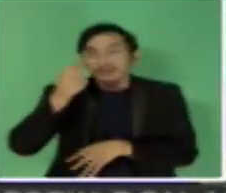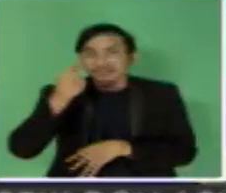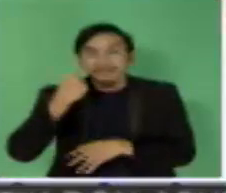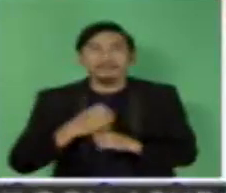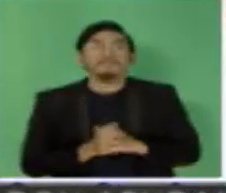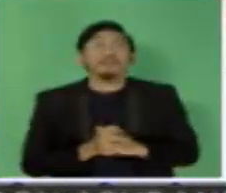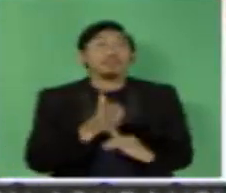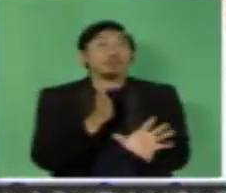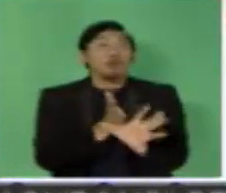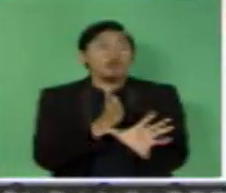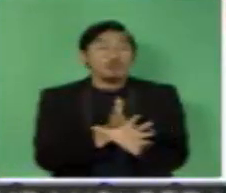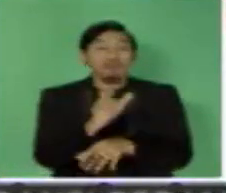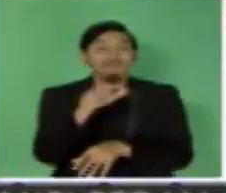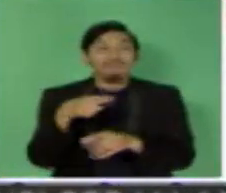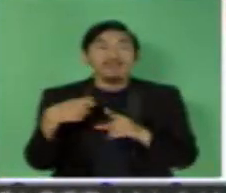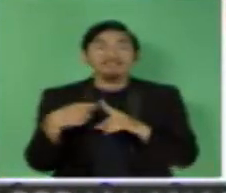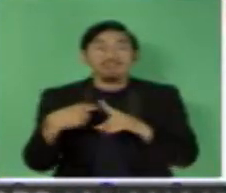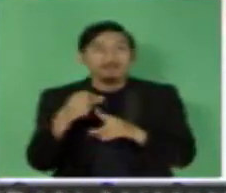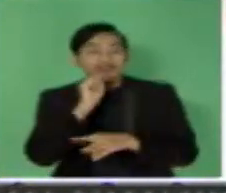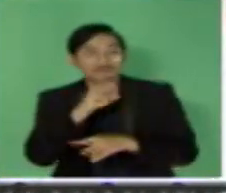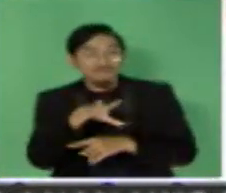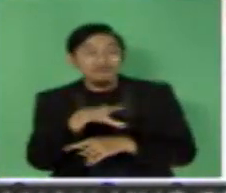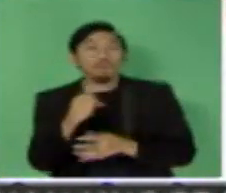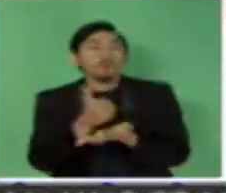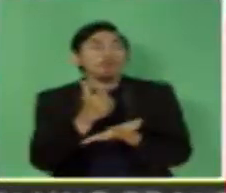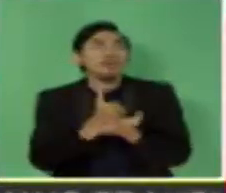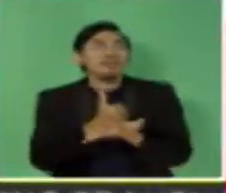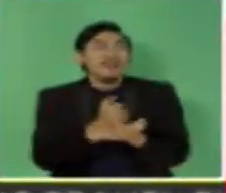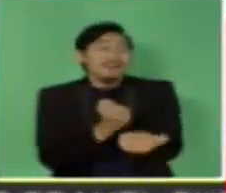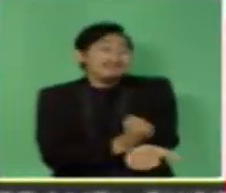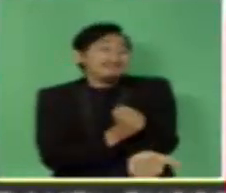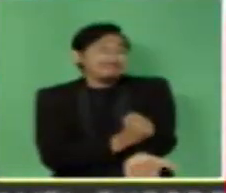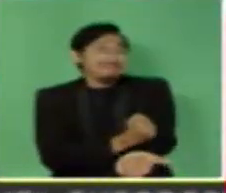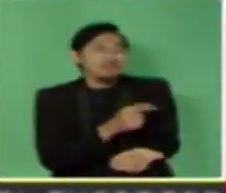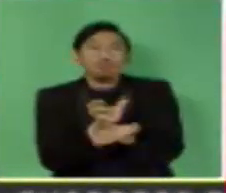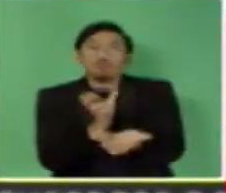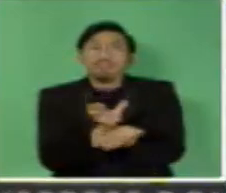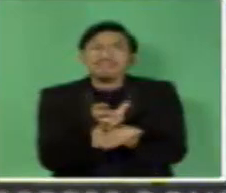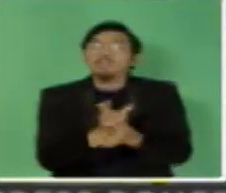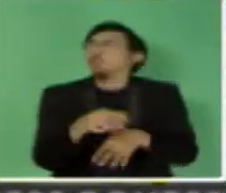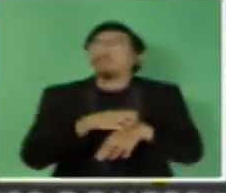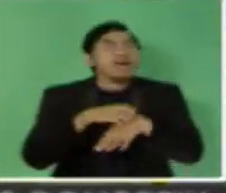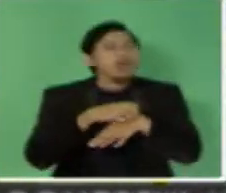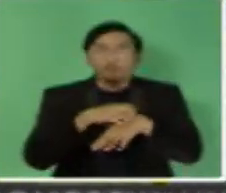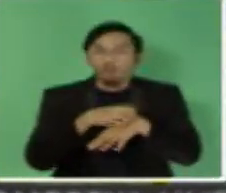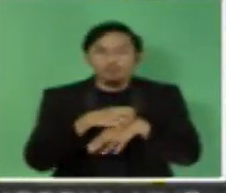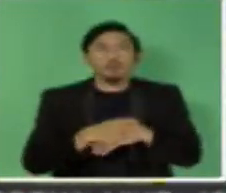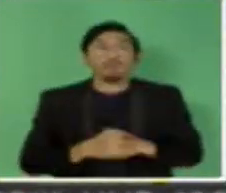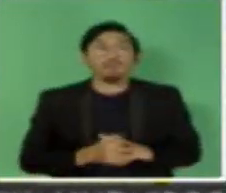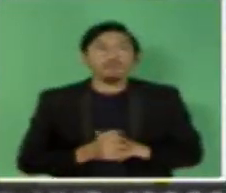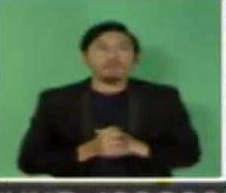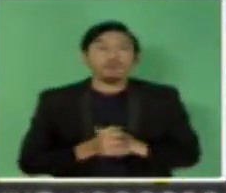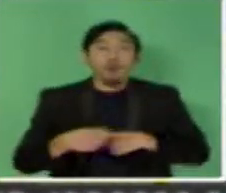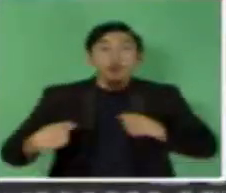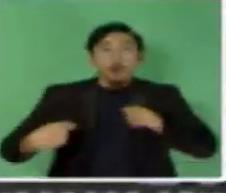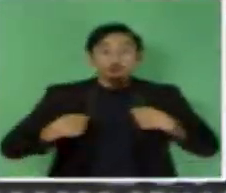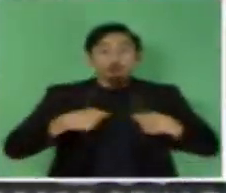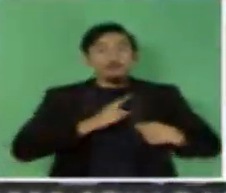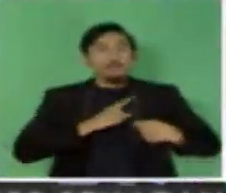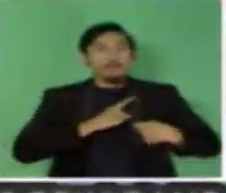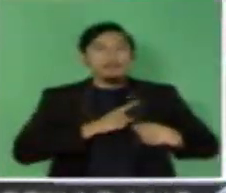nekat meloncat dari balkon apartemen hingga tewas. Saat penggerebekan, 133 orang diamankan, 91 di antaranya ditetapkan